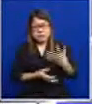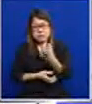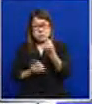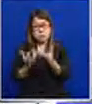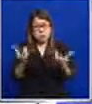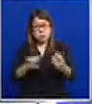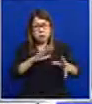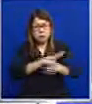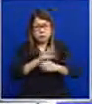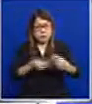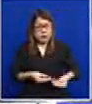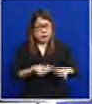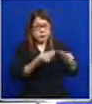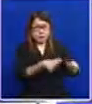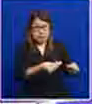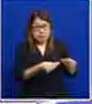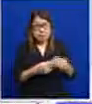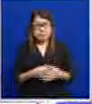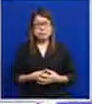ยไปให้กับโจทก์ทั้งหมด